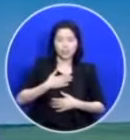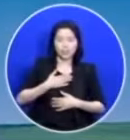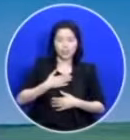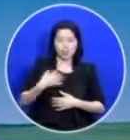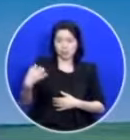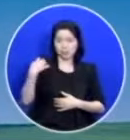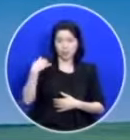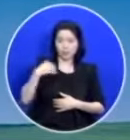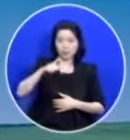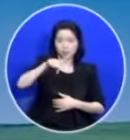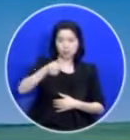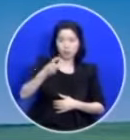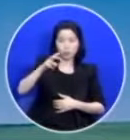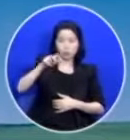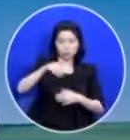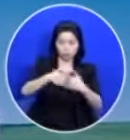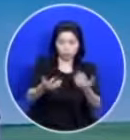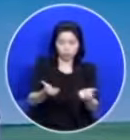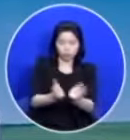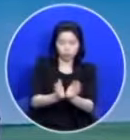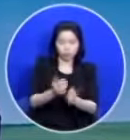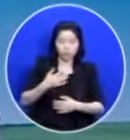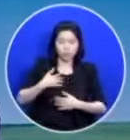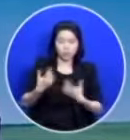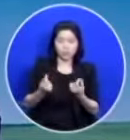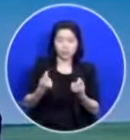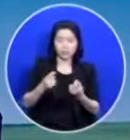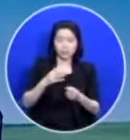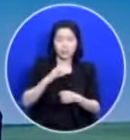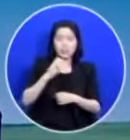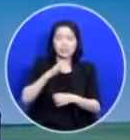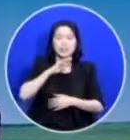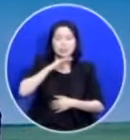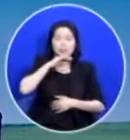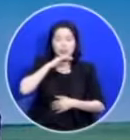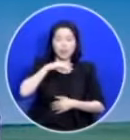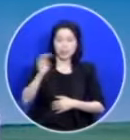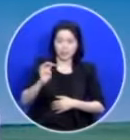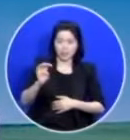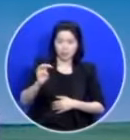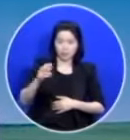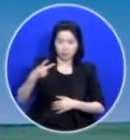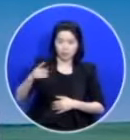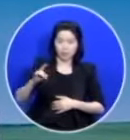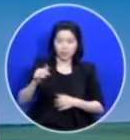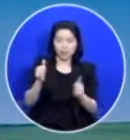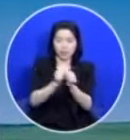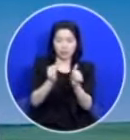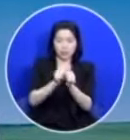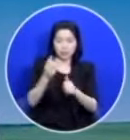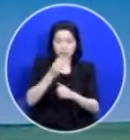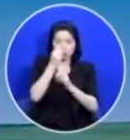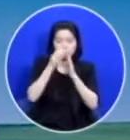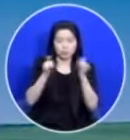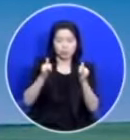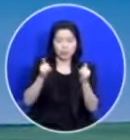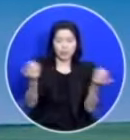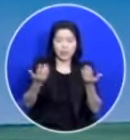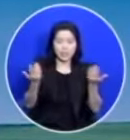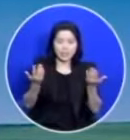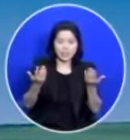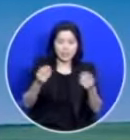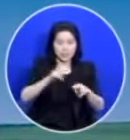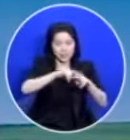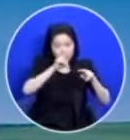교구에서 저와 같이 40대 중반에 있는이 남자 성도님들이 직장을 사직하고